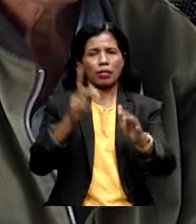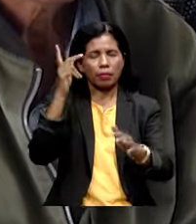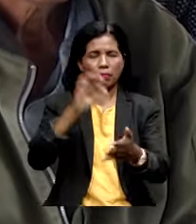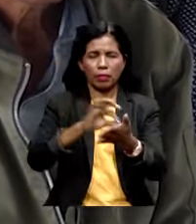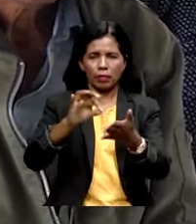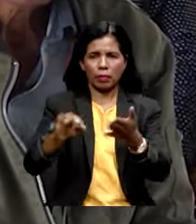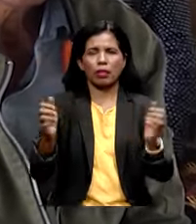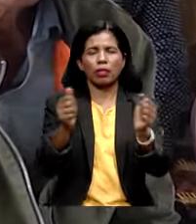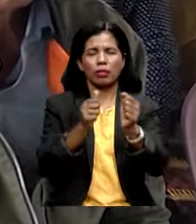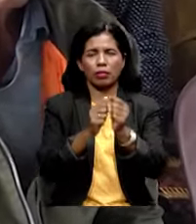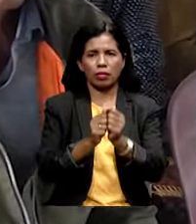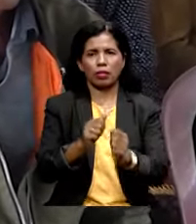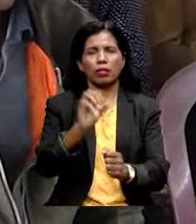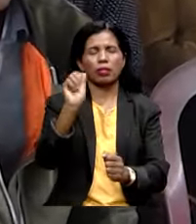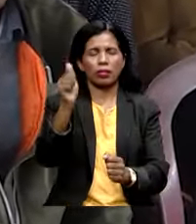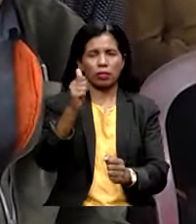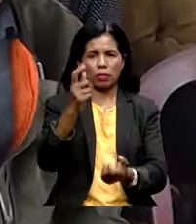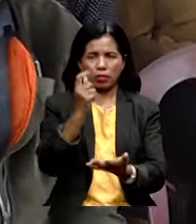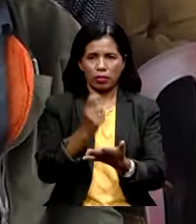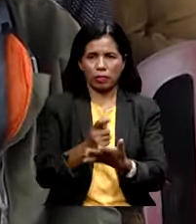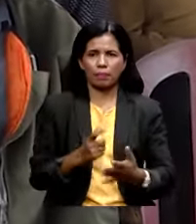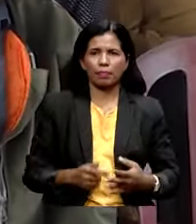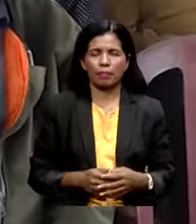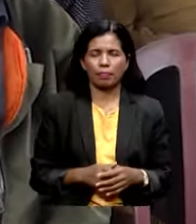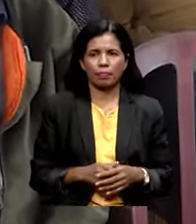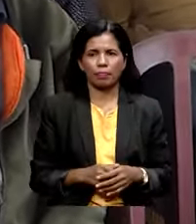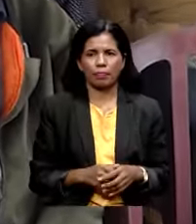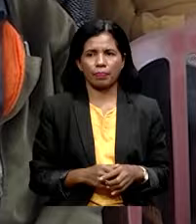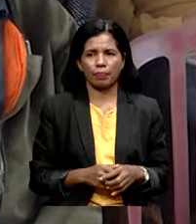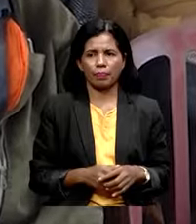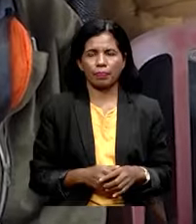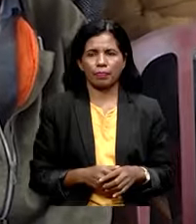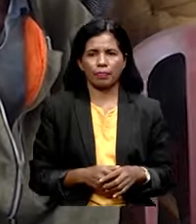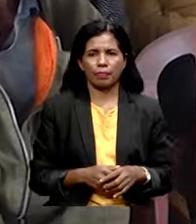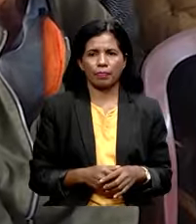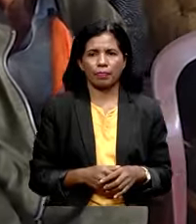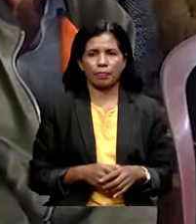resisto a mutu krihun sanulu resin. Marito da Costa, Merenciana Martins, GMN.